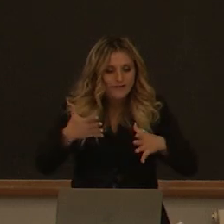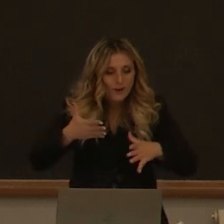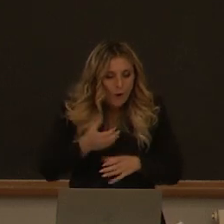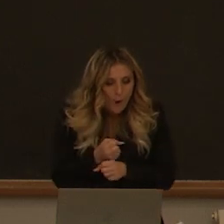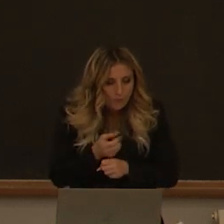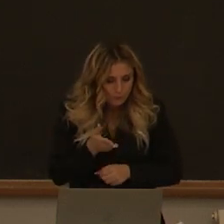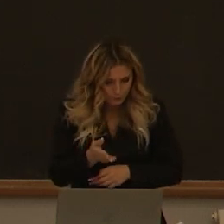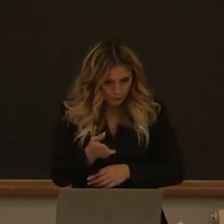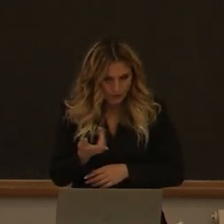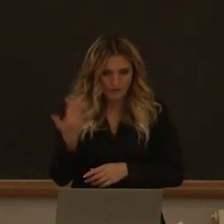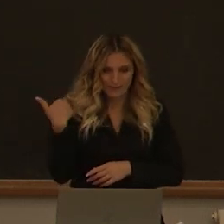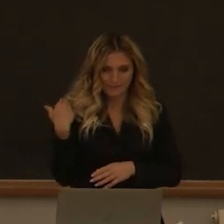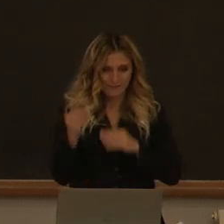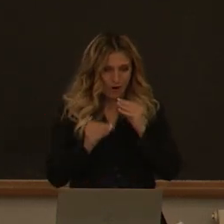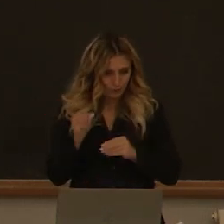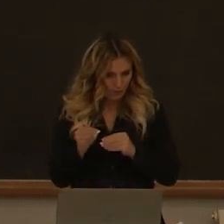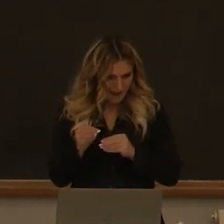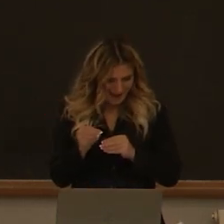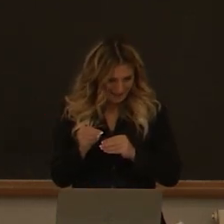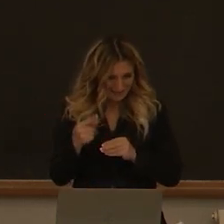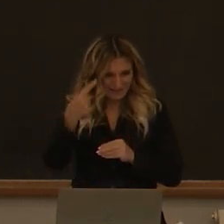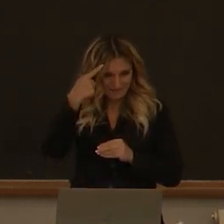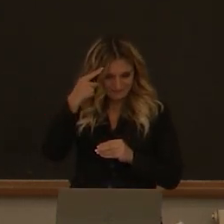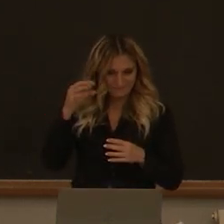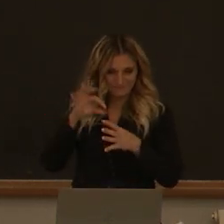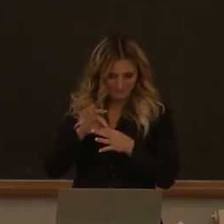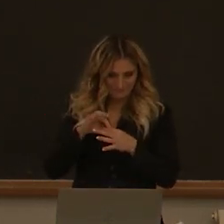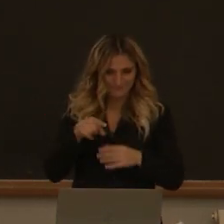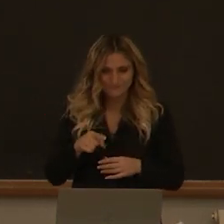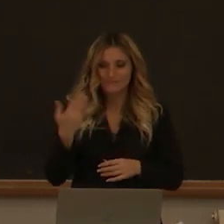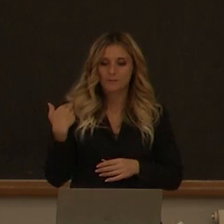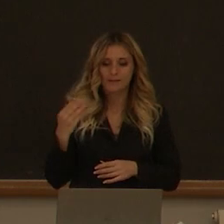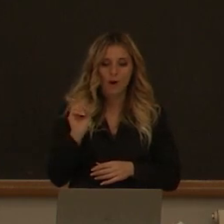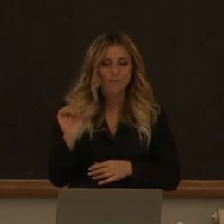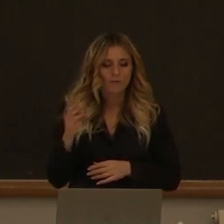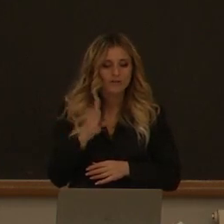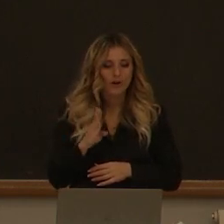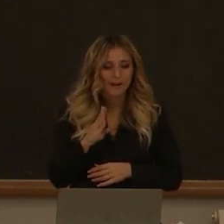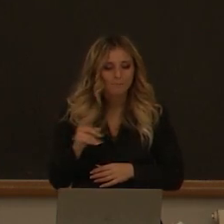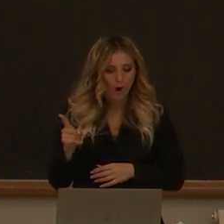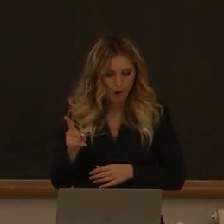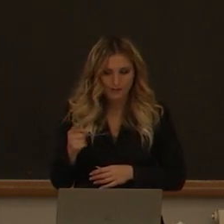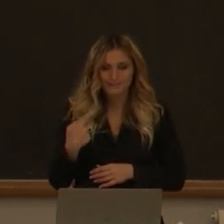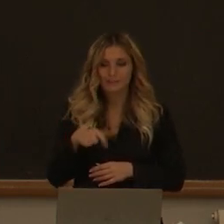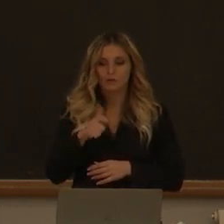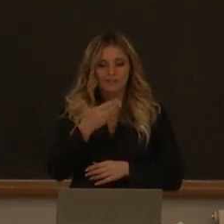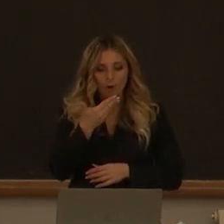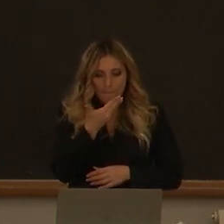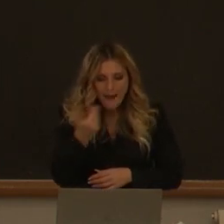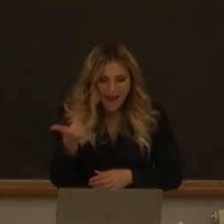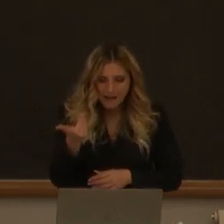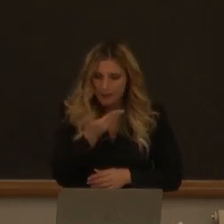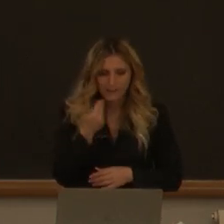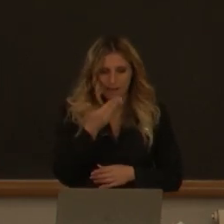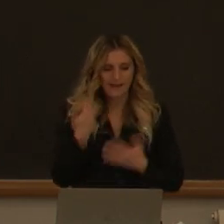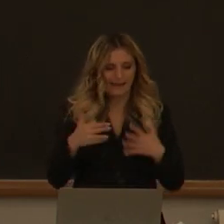dalla domanda che ci eravamo posti, o meglio dal rilancio che aveva fatto il professor Biondi di questa scarsa, addirittura